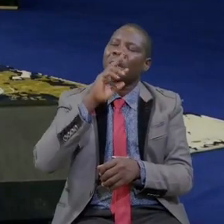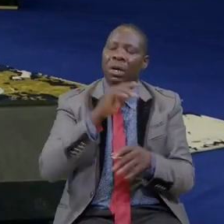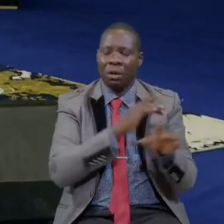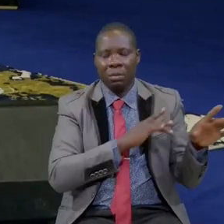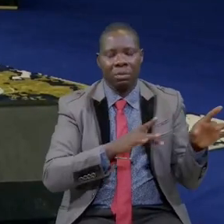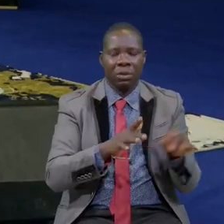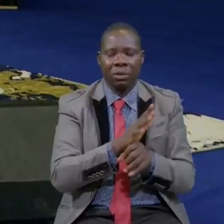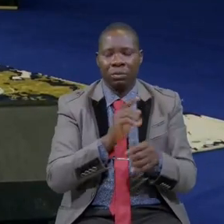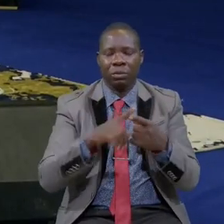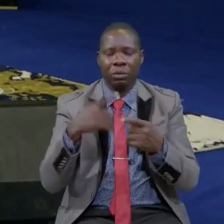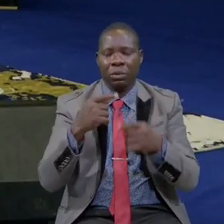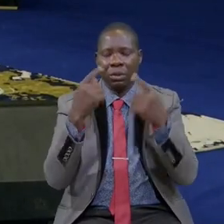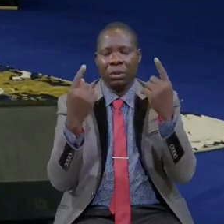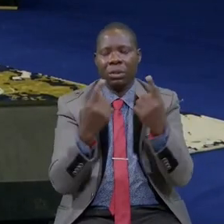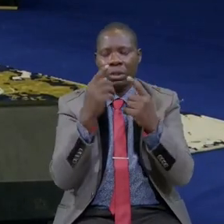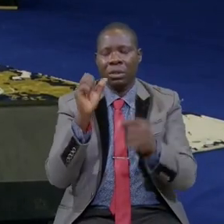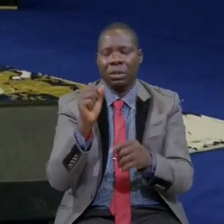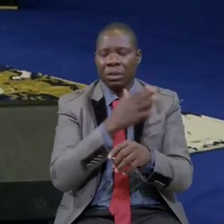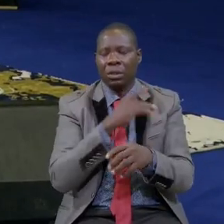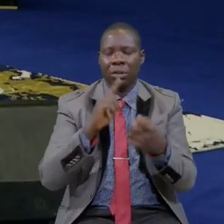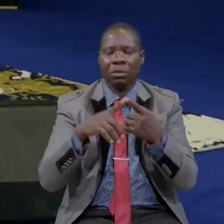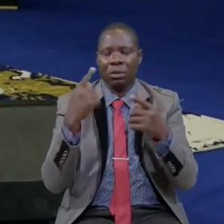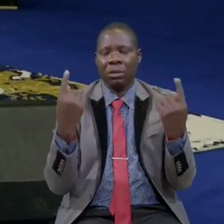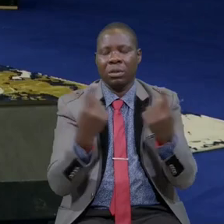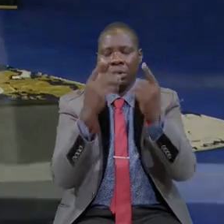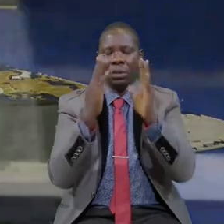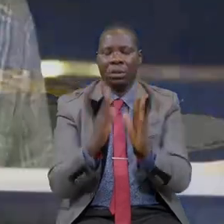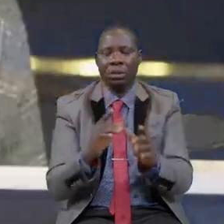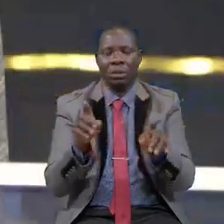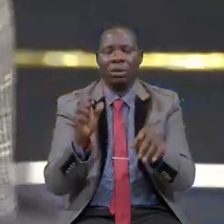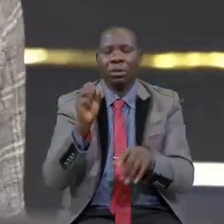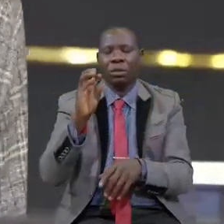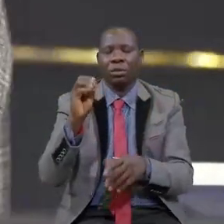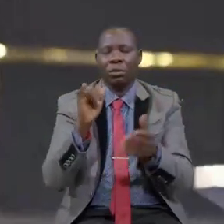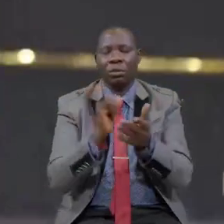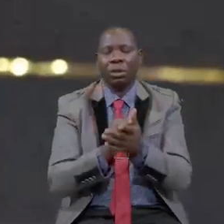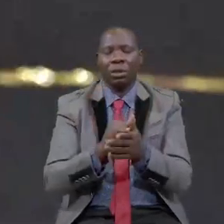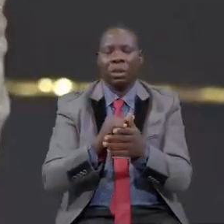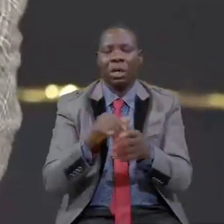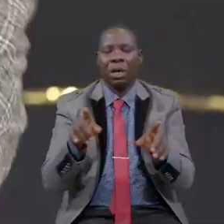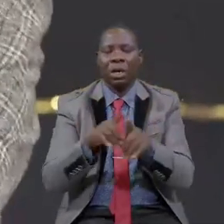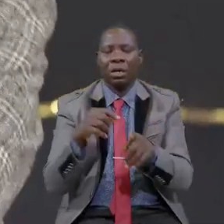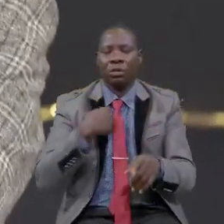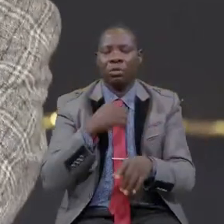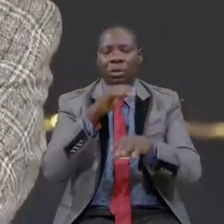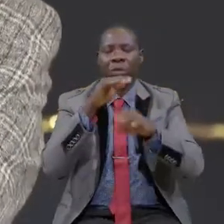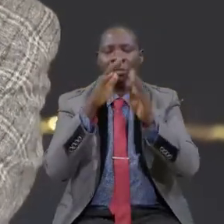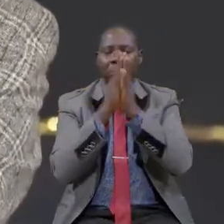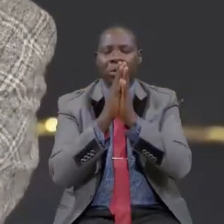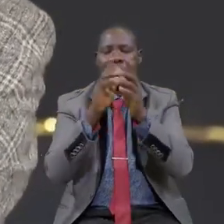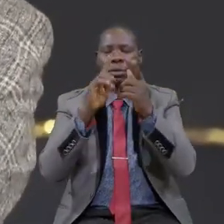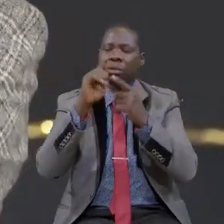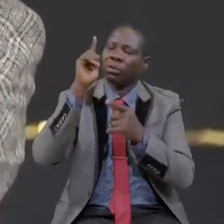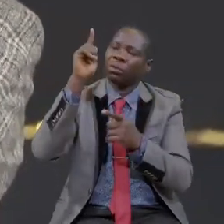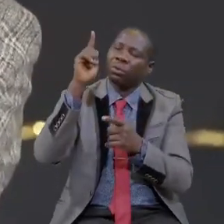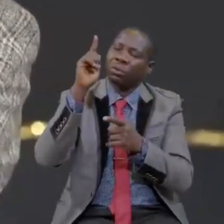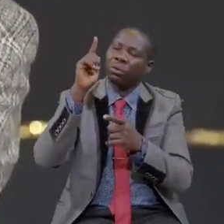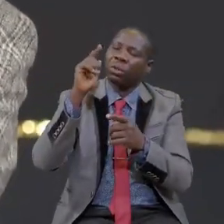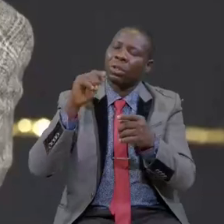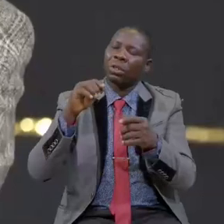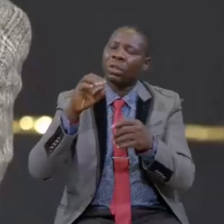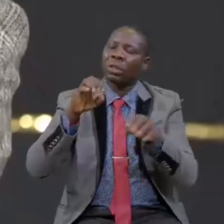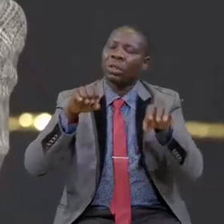miséricordieux envers les péchés, les pécheurs, afin que comme nous t'invoquons,